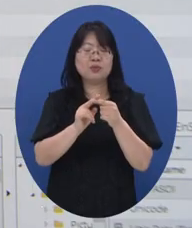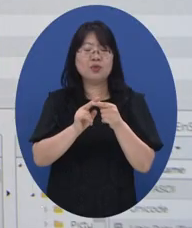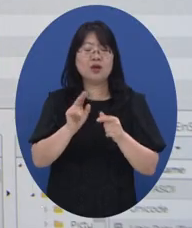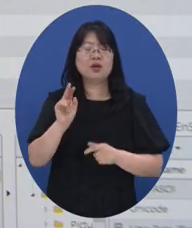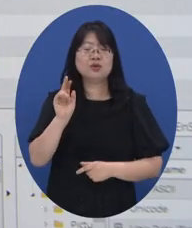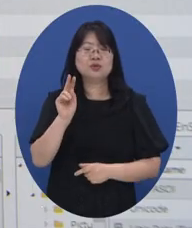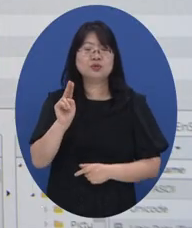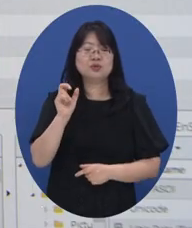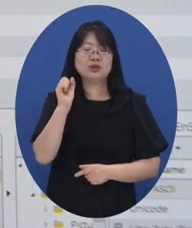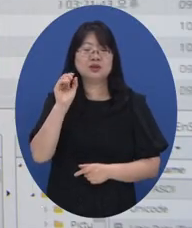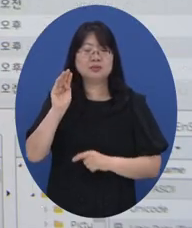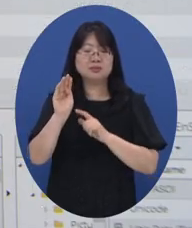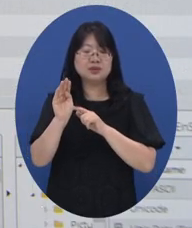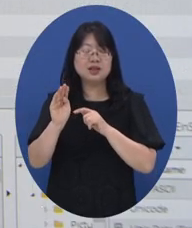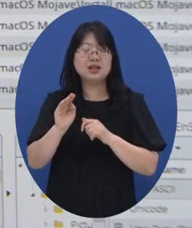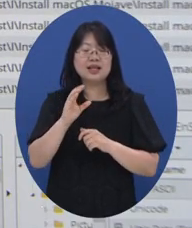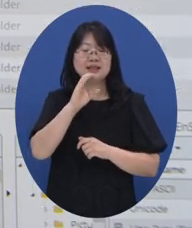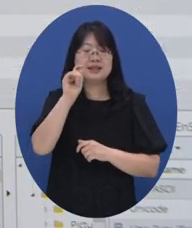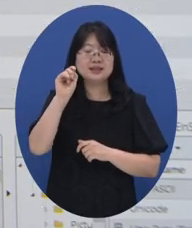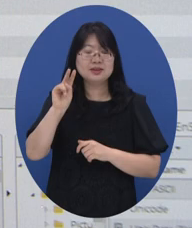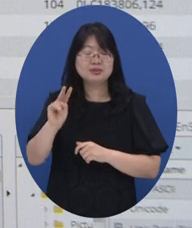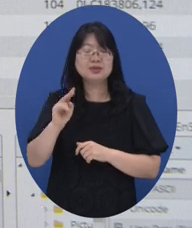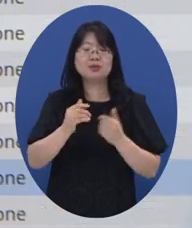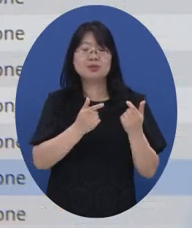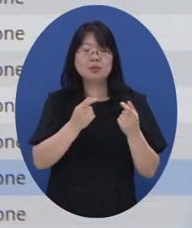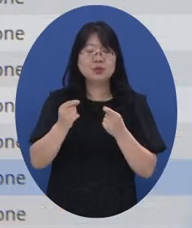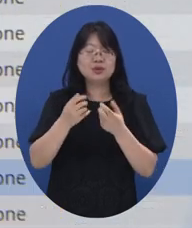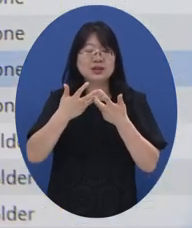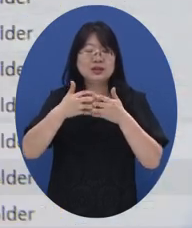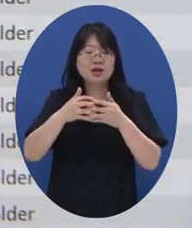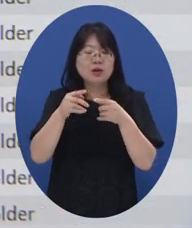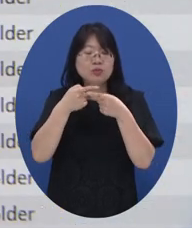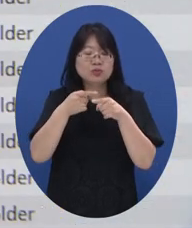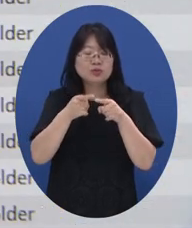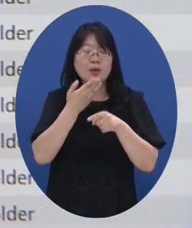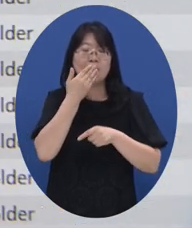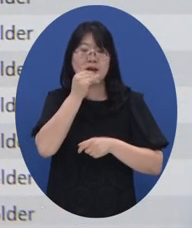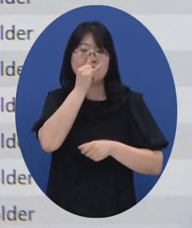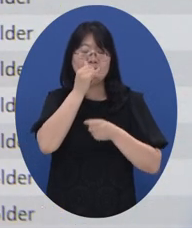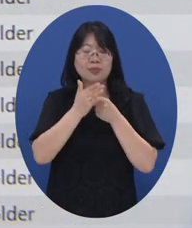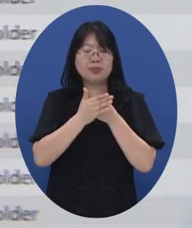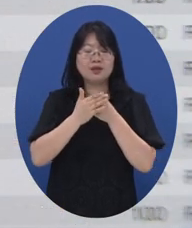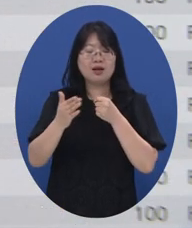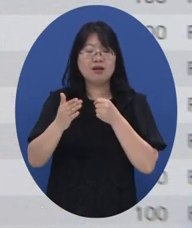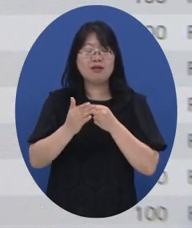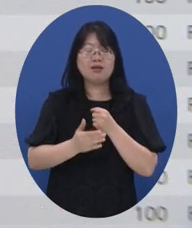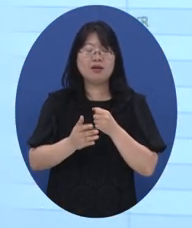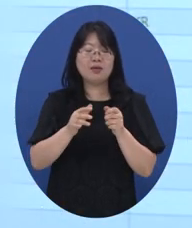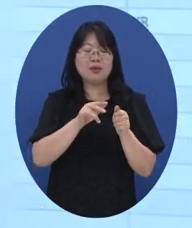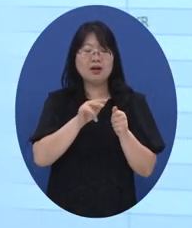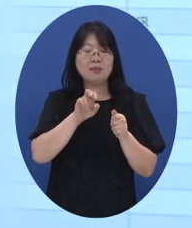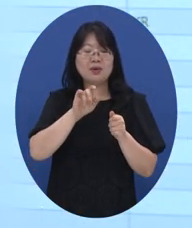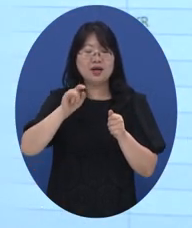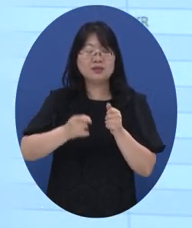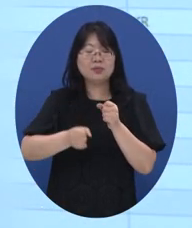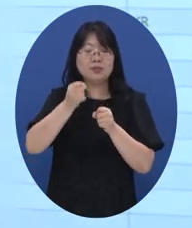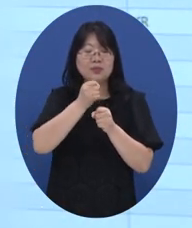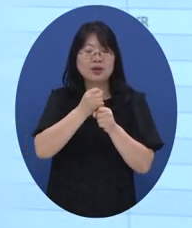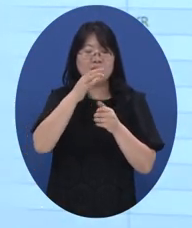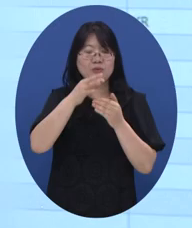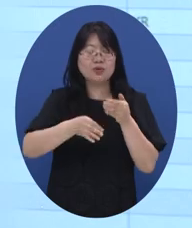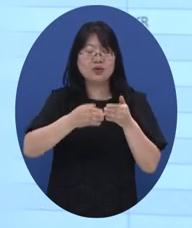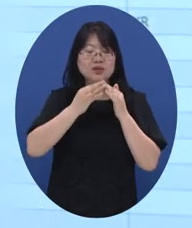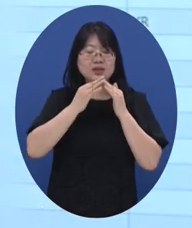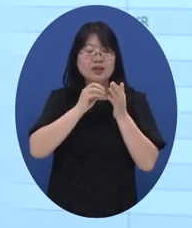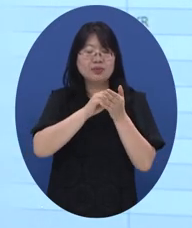디스크나 usb 미니 캡 티스 tv 등 모든 디지털 기기가 분석 태산 파일 복어는 물론 프로그램 설치와